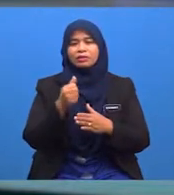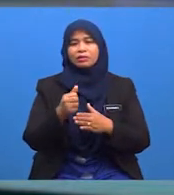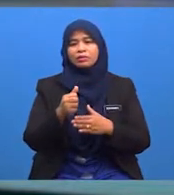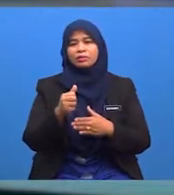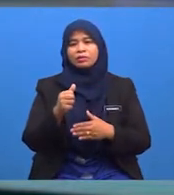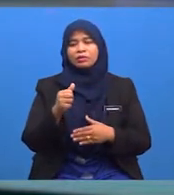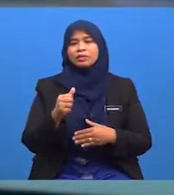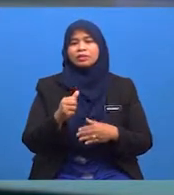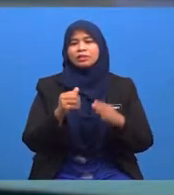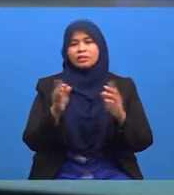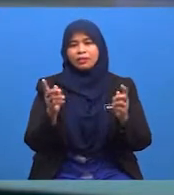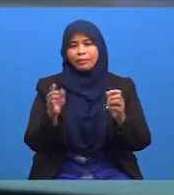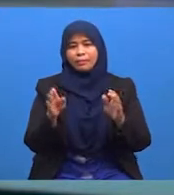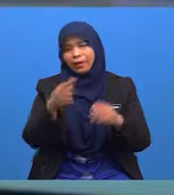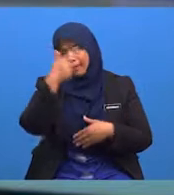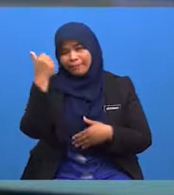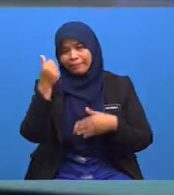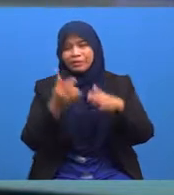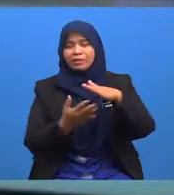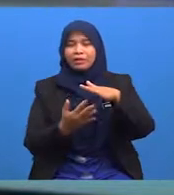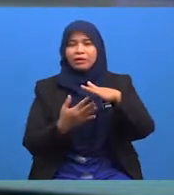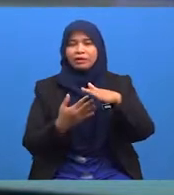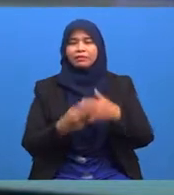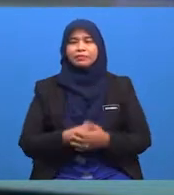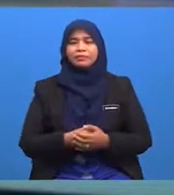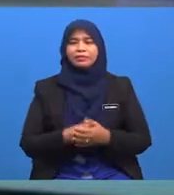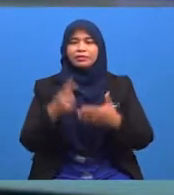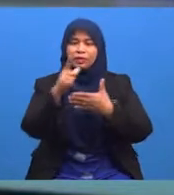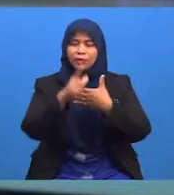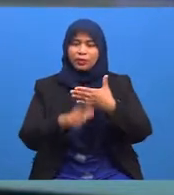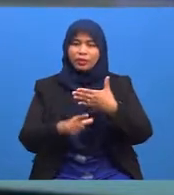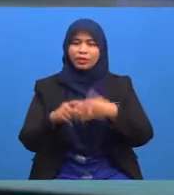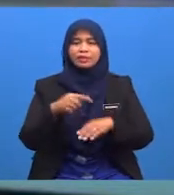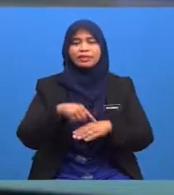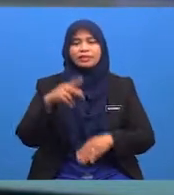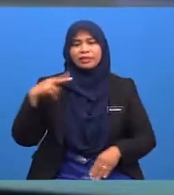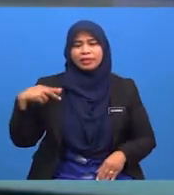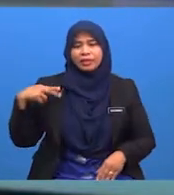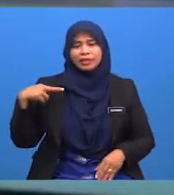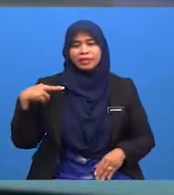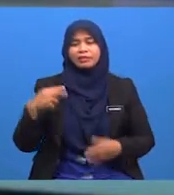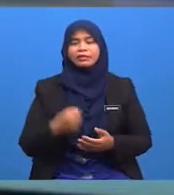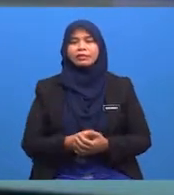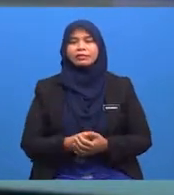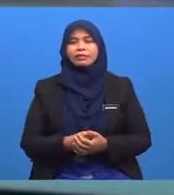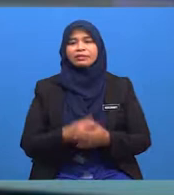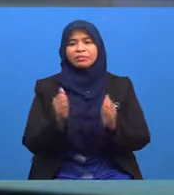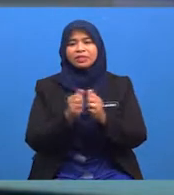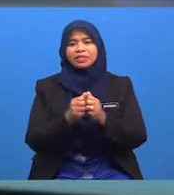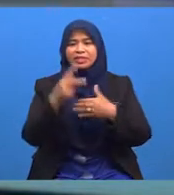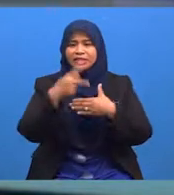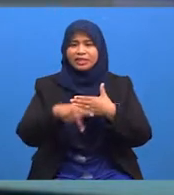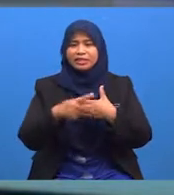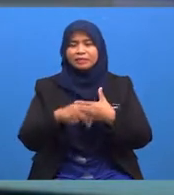teruk akibat kebakaran. Luka di kaki berikutan kesan diabetes